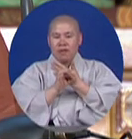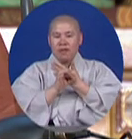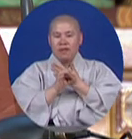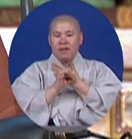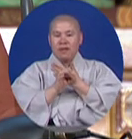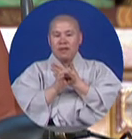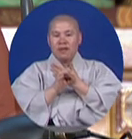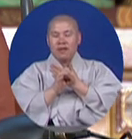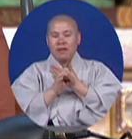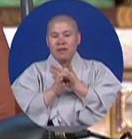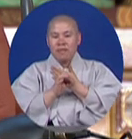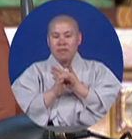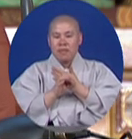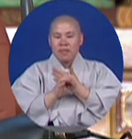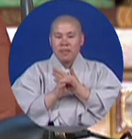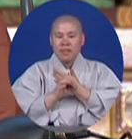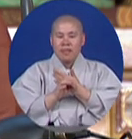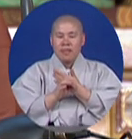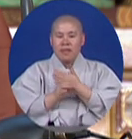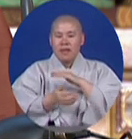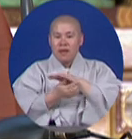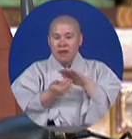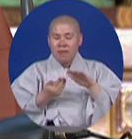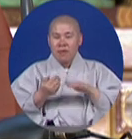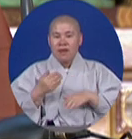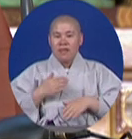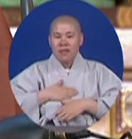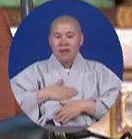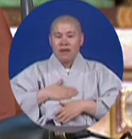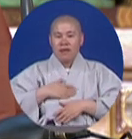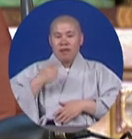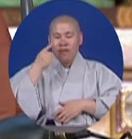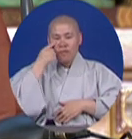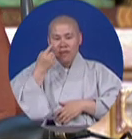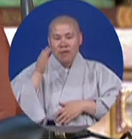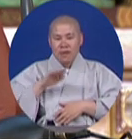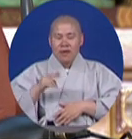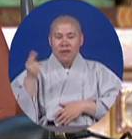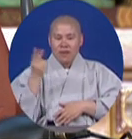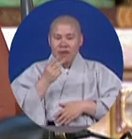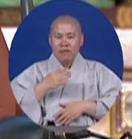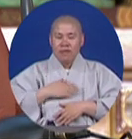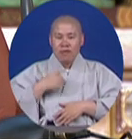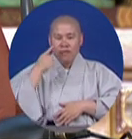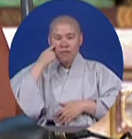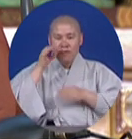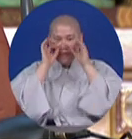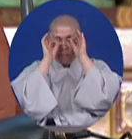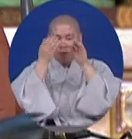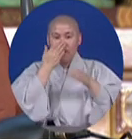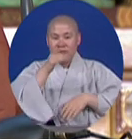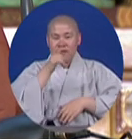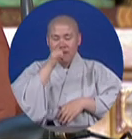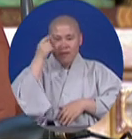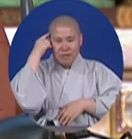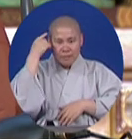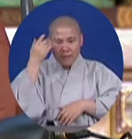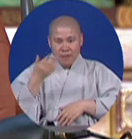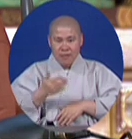멀쩡한 날 도를 닦다니. 그게 무슨 소리고, 이래요. 그게 바로 이제 그런 거예요. 그게